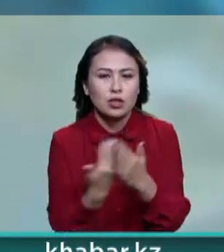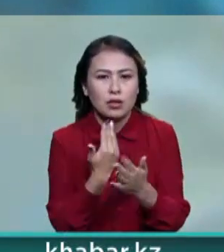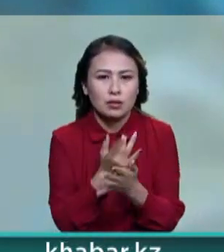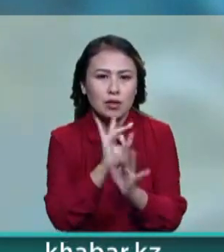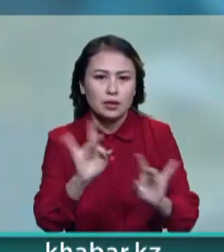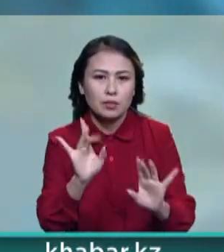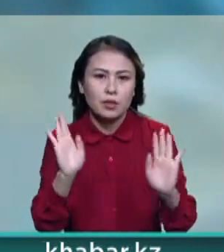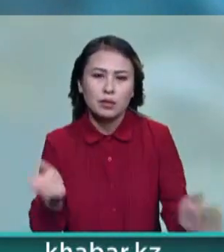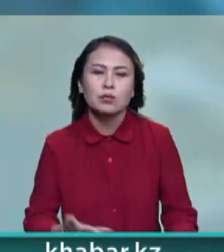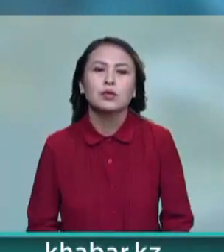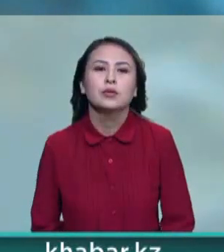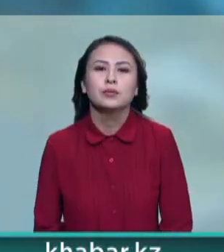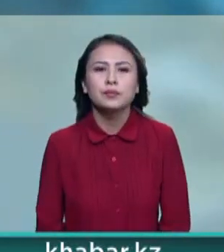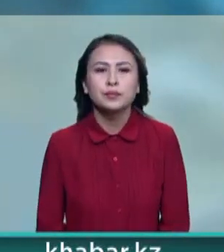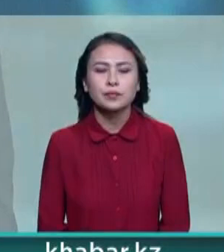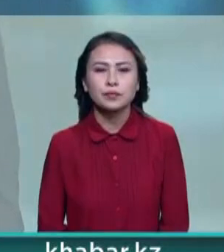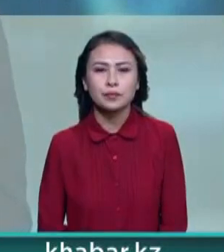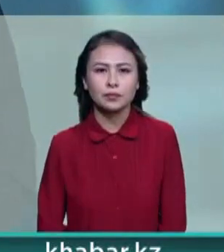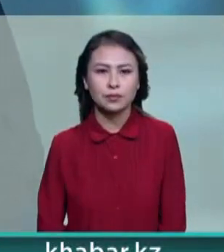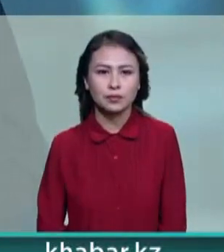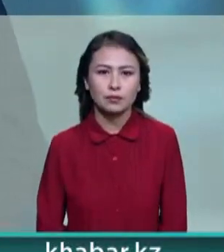қорытынды жаңалықтарымызда айтып береді.